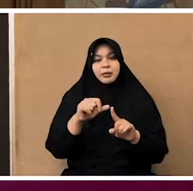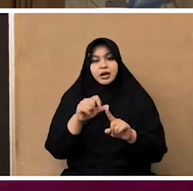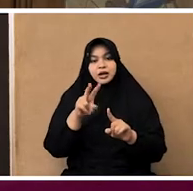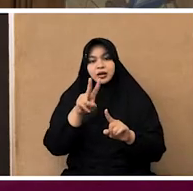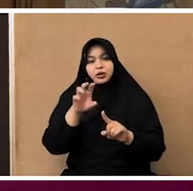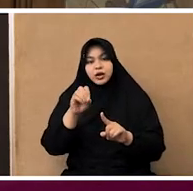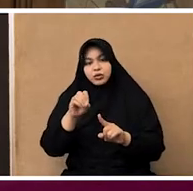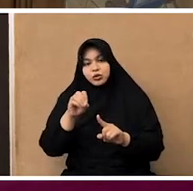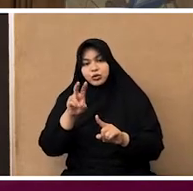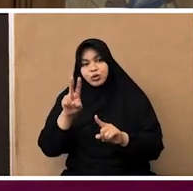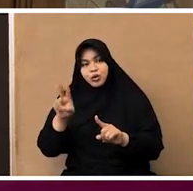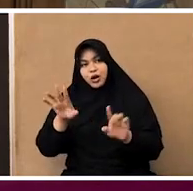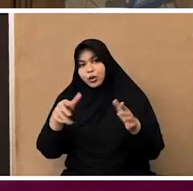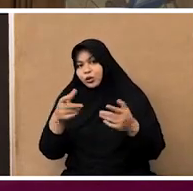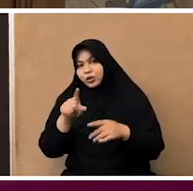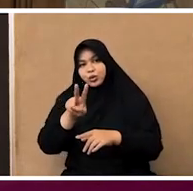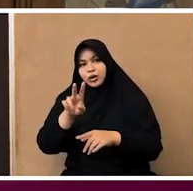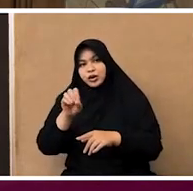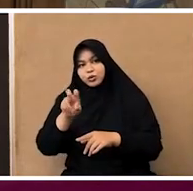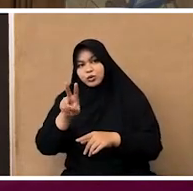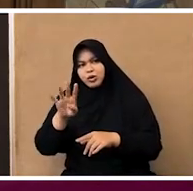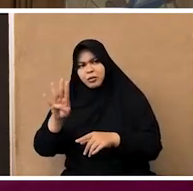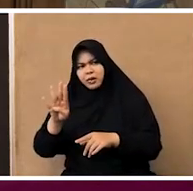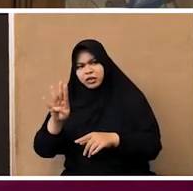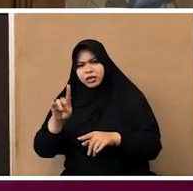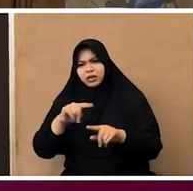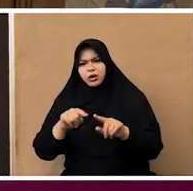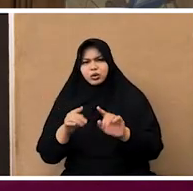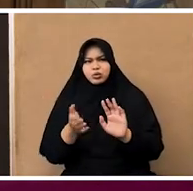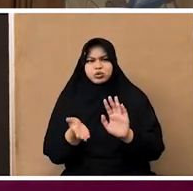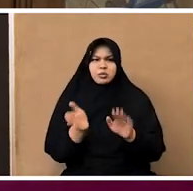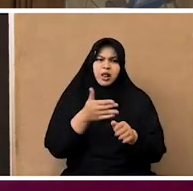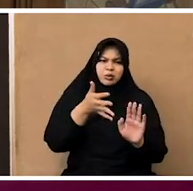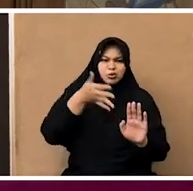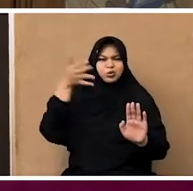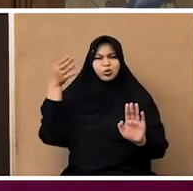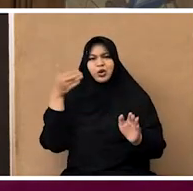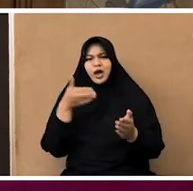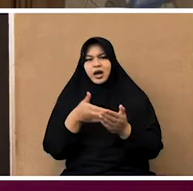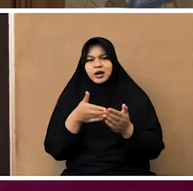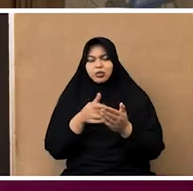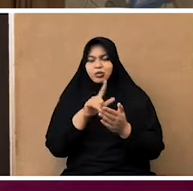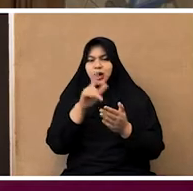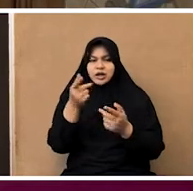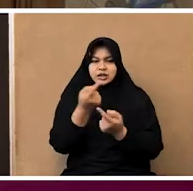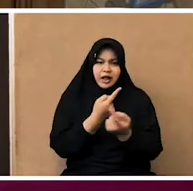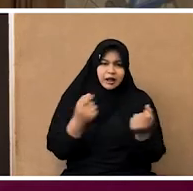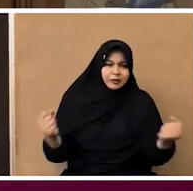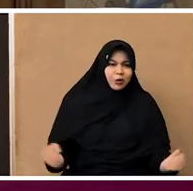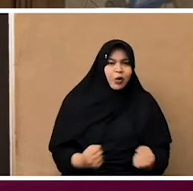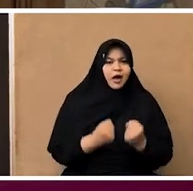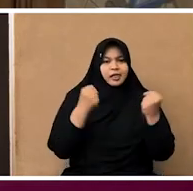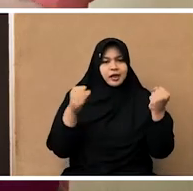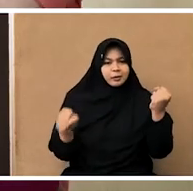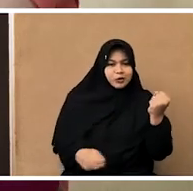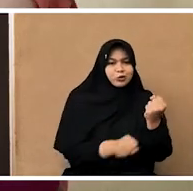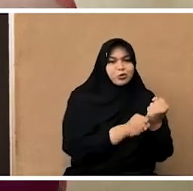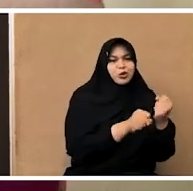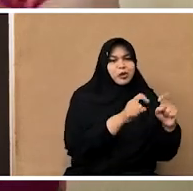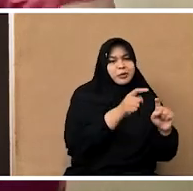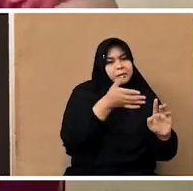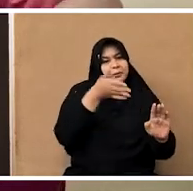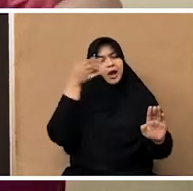kembali lagi gitu semangatnya Jadi bukan terus bertambah saling menguatkan Tetapi malah kembali